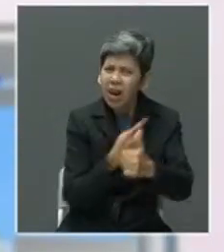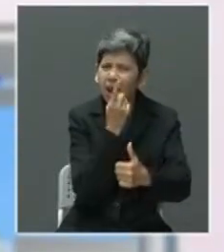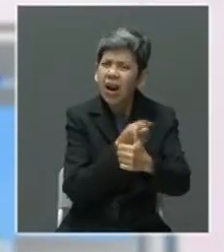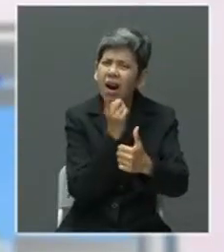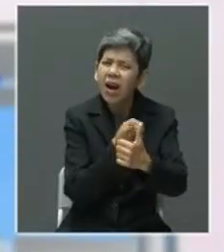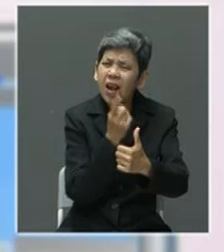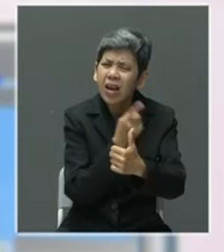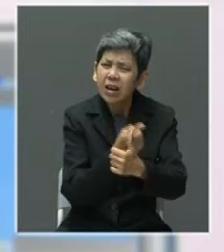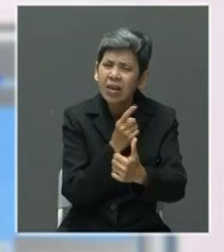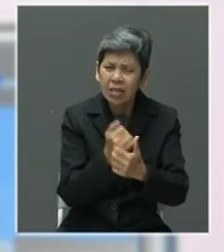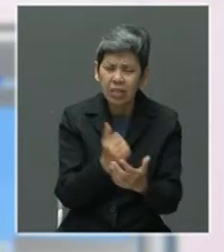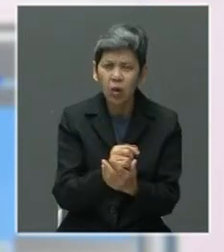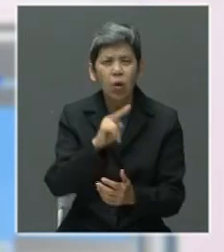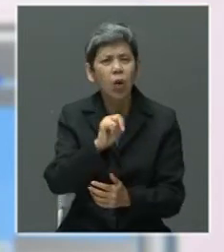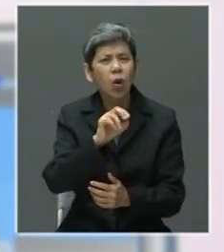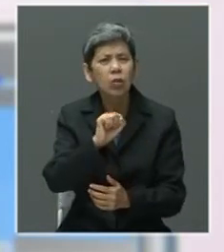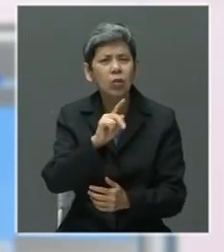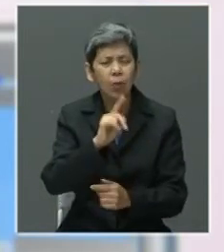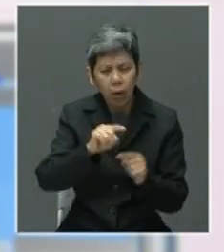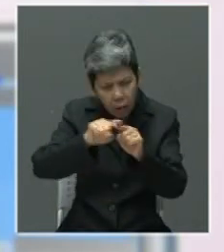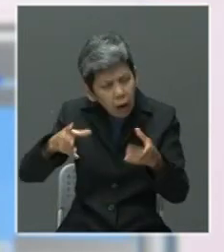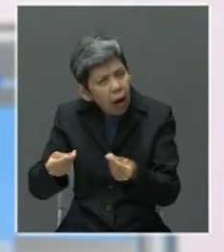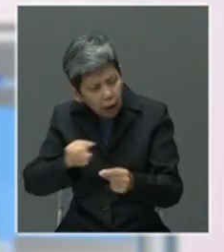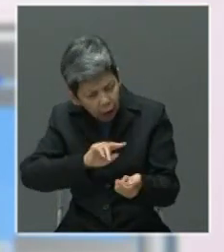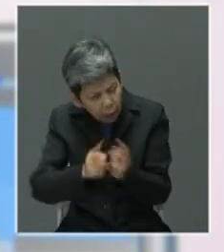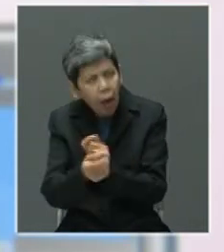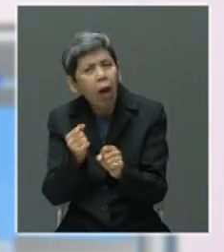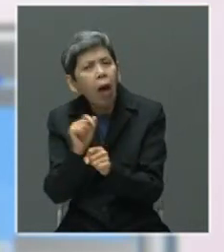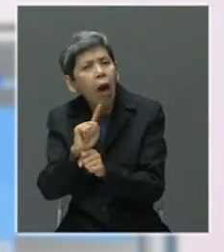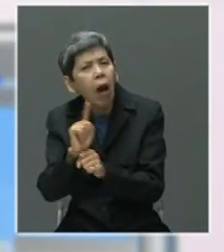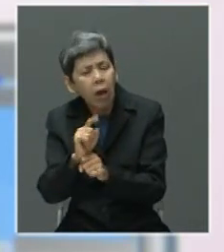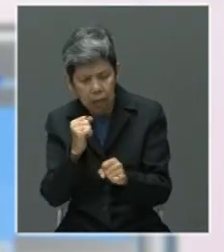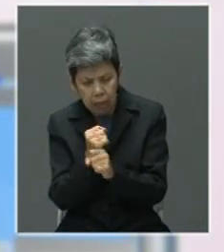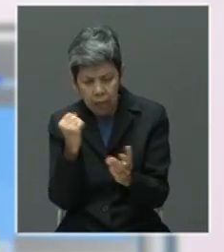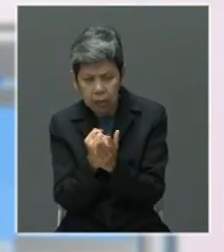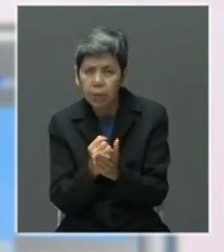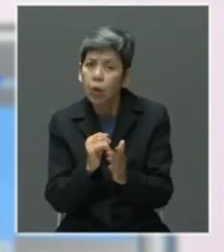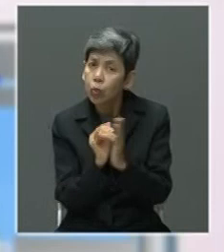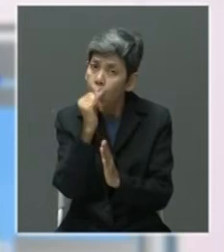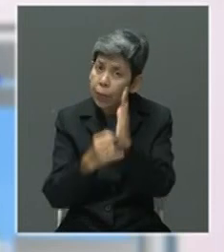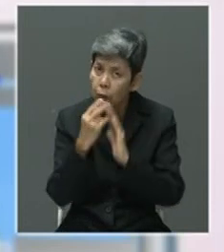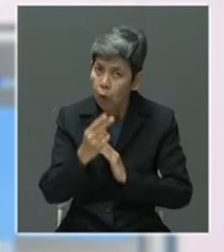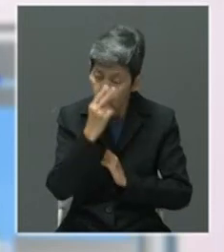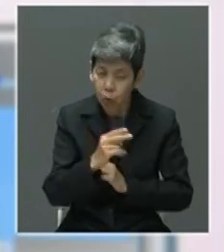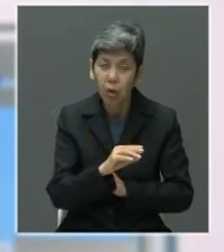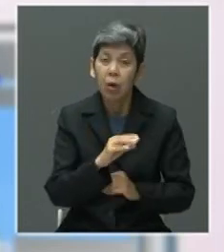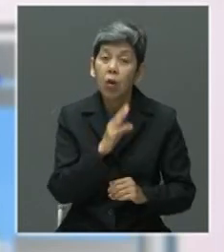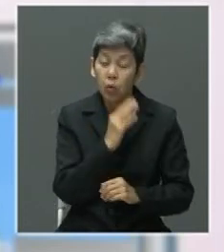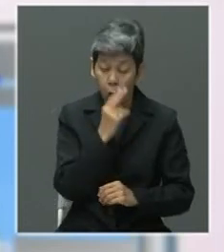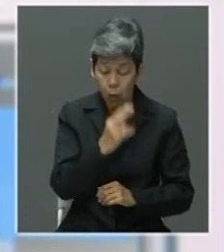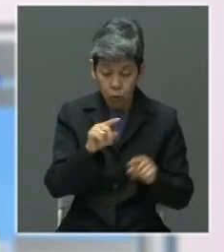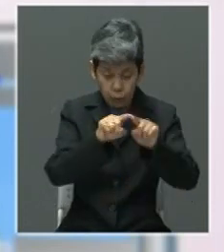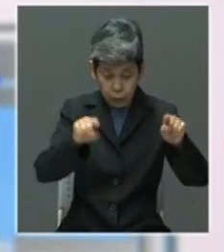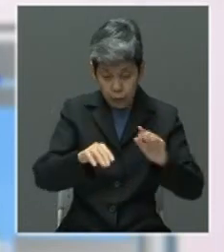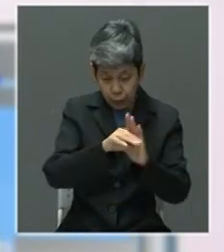ที่มันมาเป็นอสสามกและเป็นโฉนดเนี่ย ครับ มันถูกออกโดยชอบหรือไม่เพราะว่าถ้าเราดูจากสภ